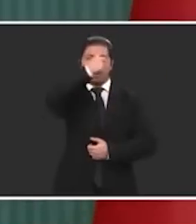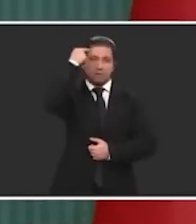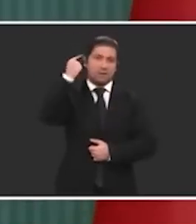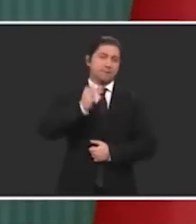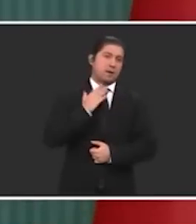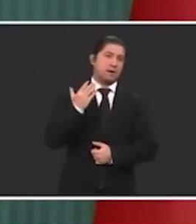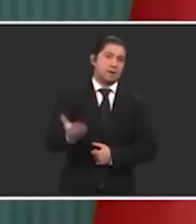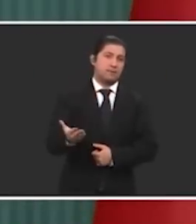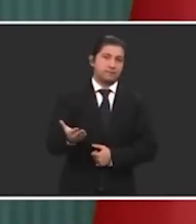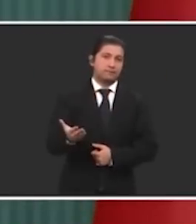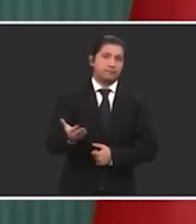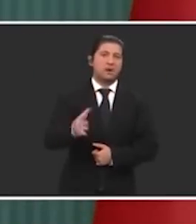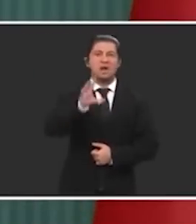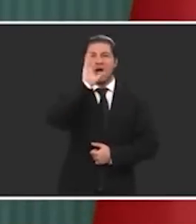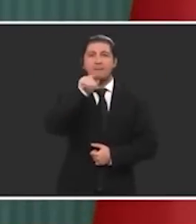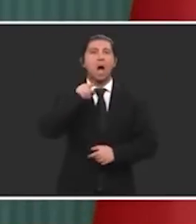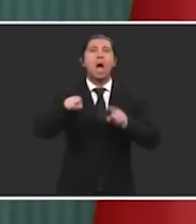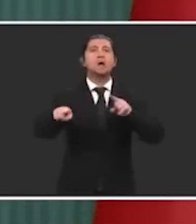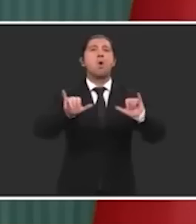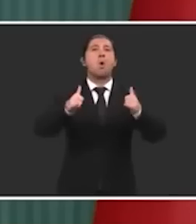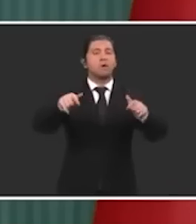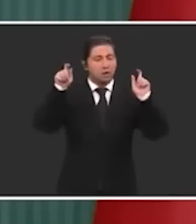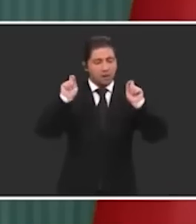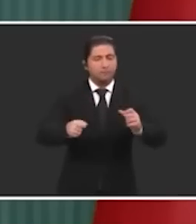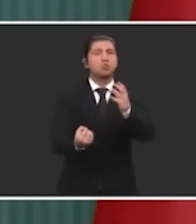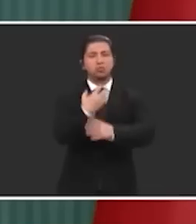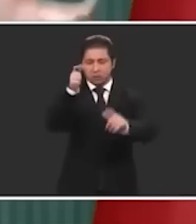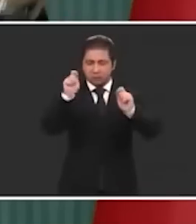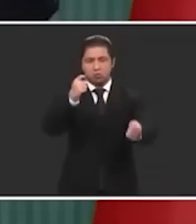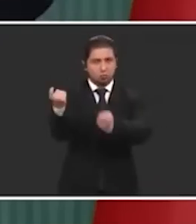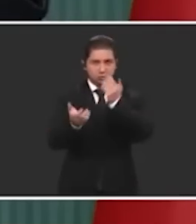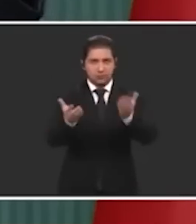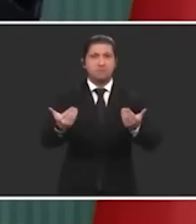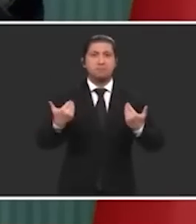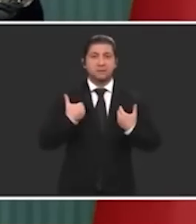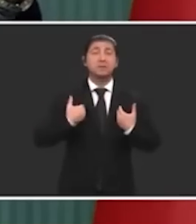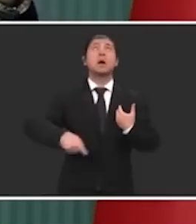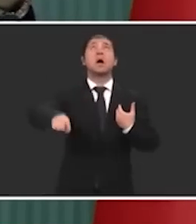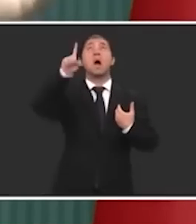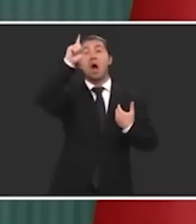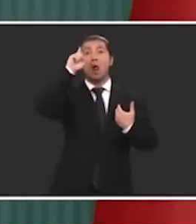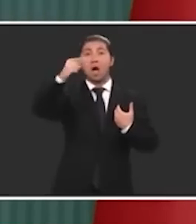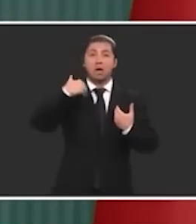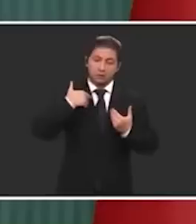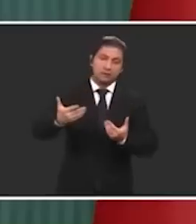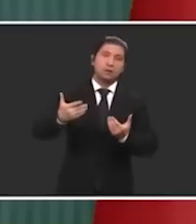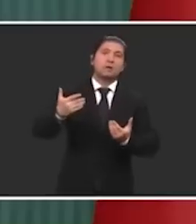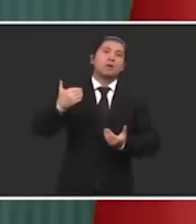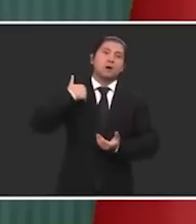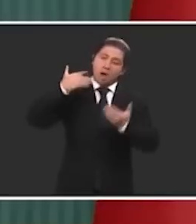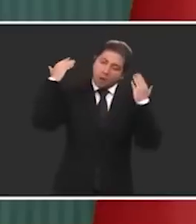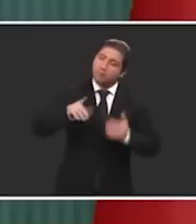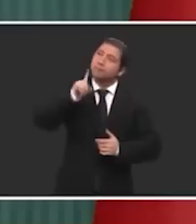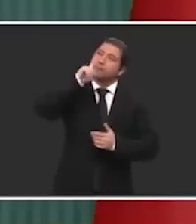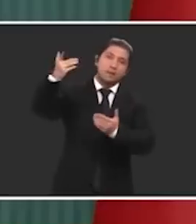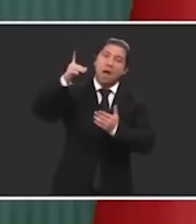kaderidir. Kim hangi oyunu kurarsa kursun, biz Rabbimizin takdirine boyun eğmiş bir millet